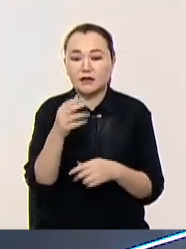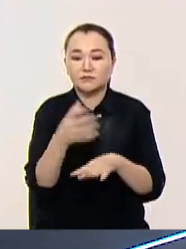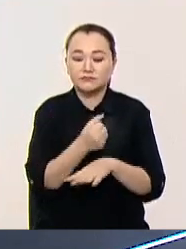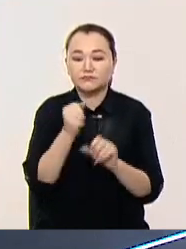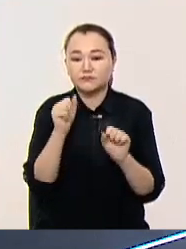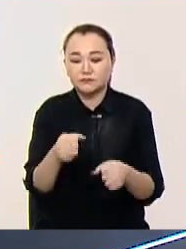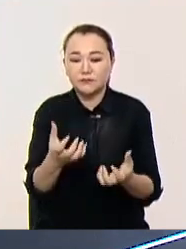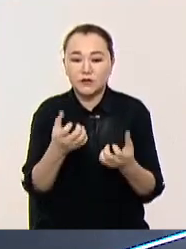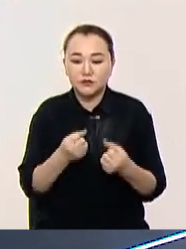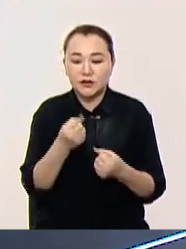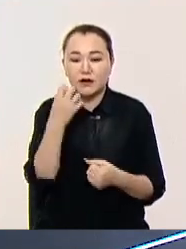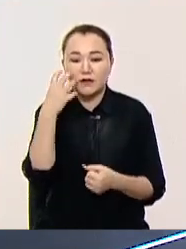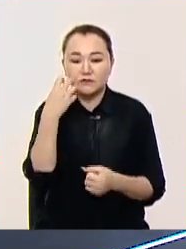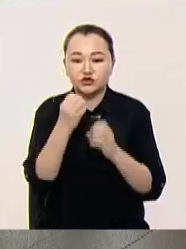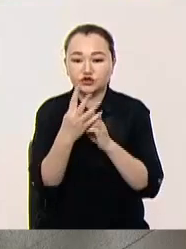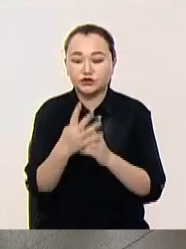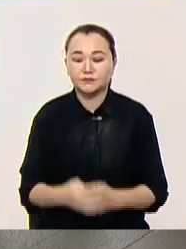iPhone 14.